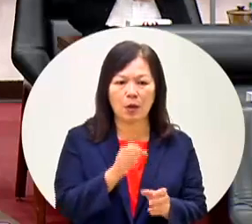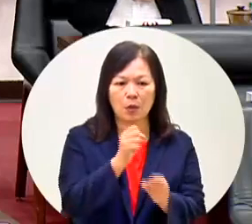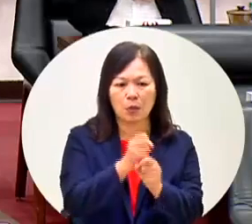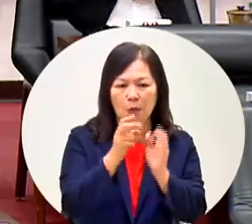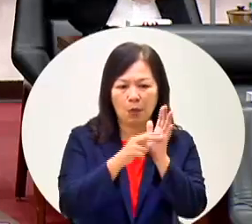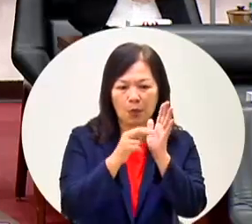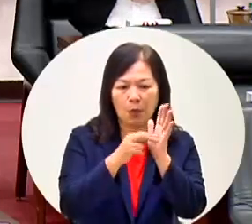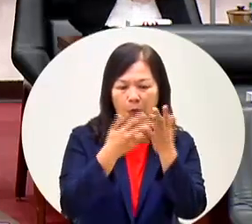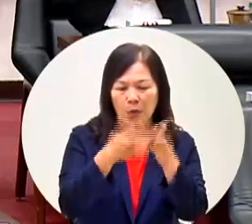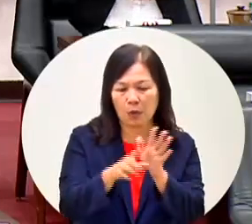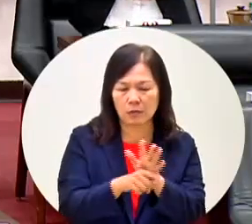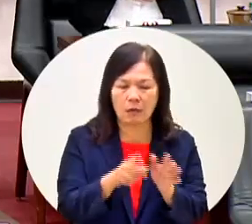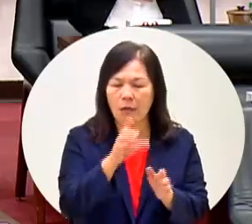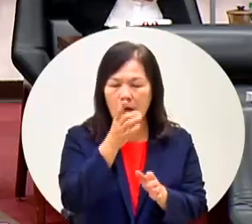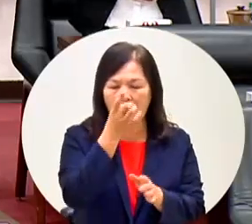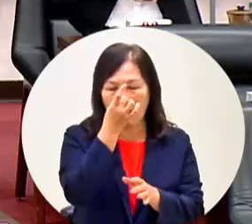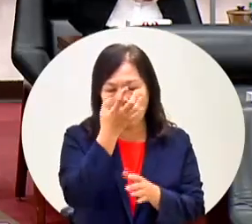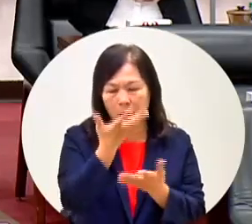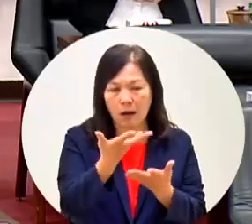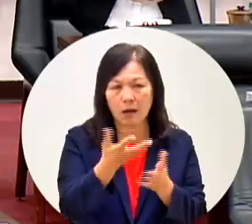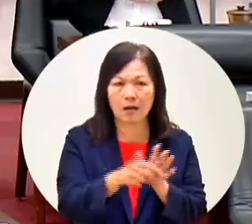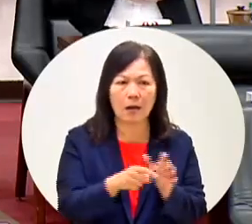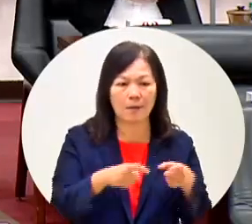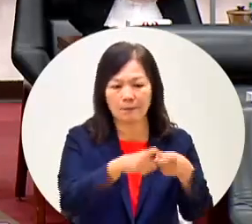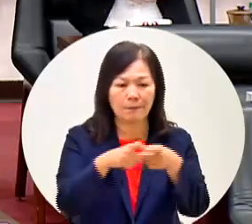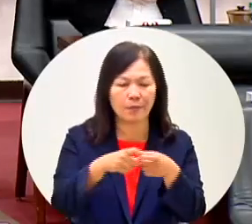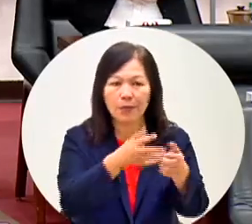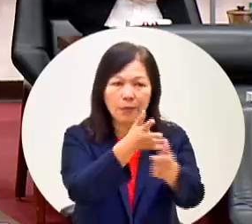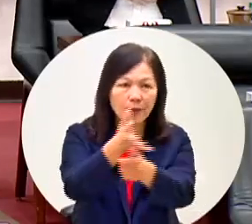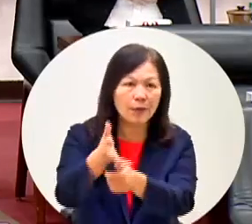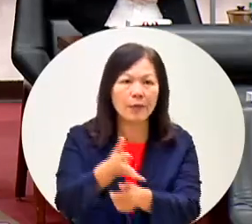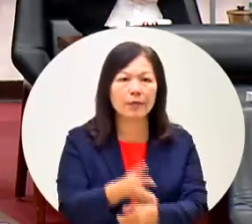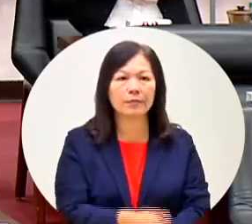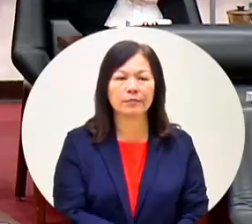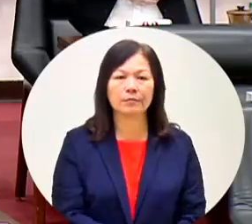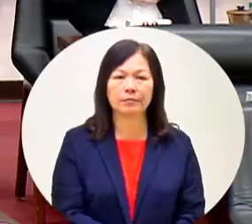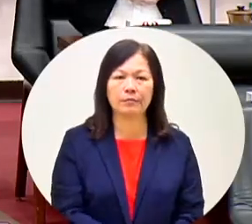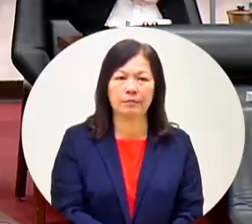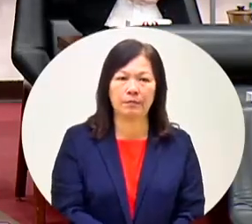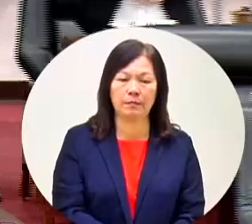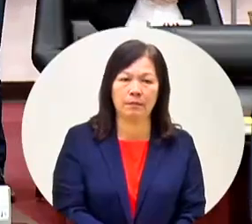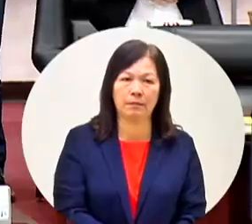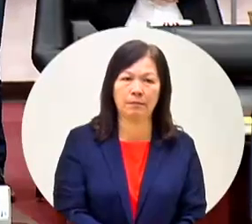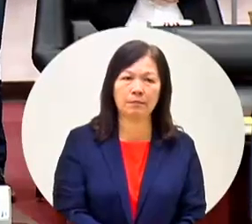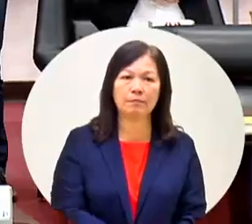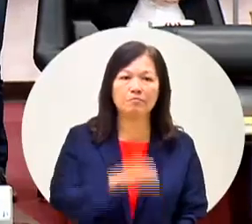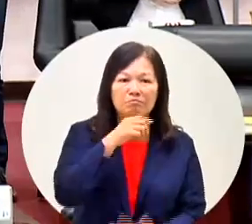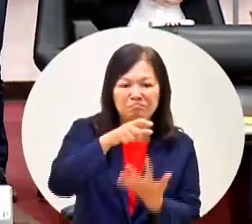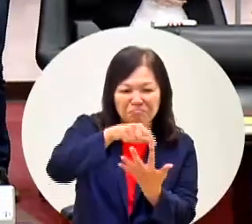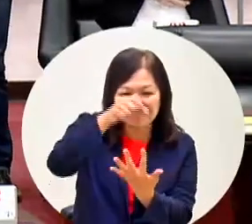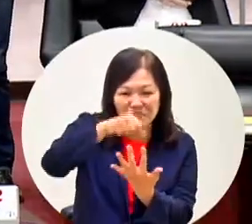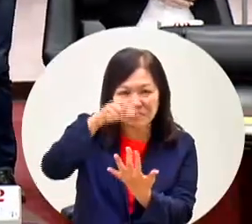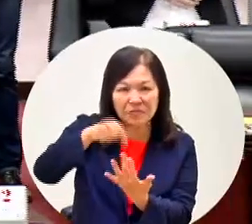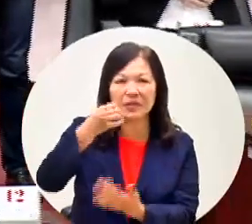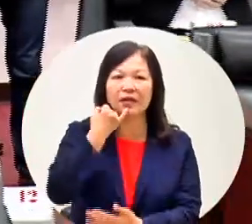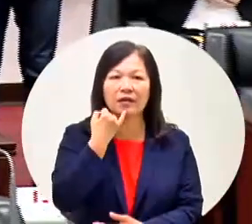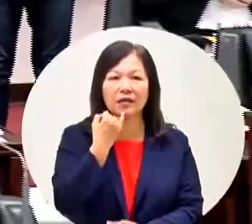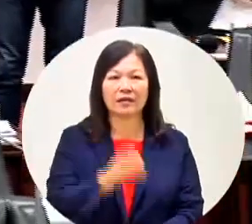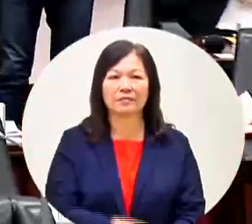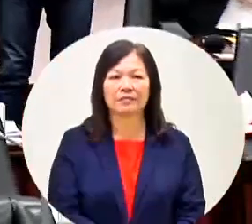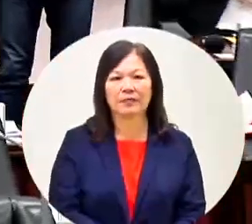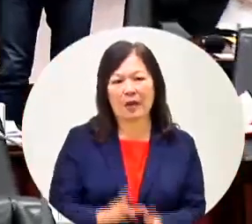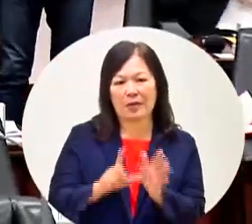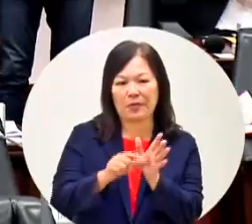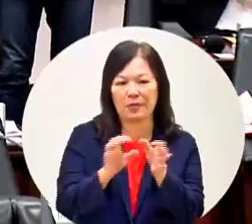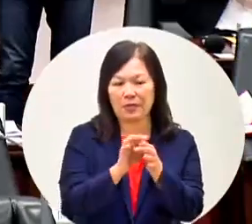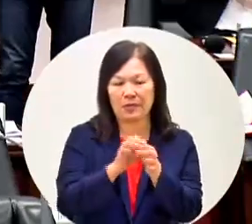联合咨询哦，啊，等下互你抽啦，因为时间上个关系哦，抽